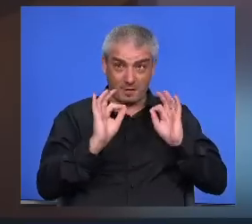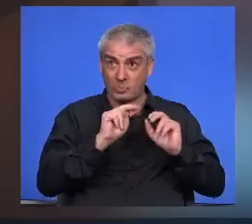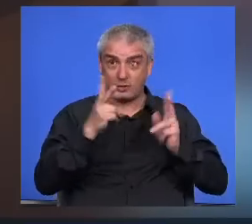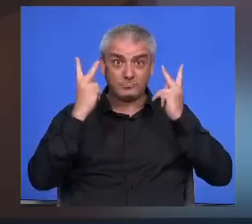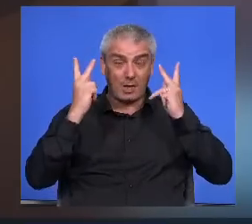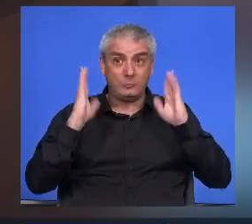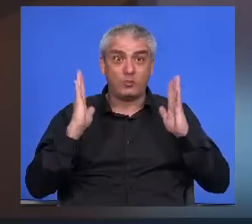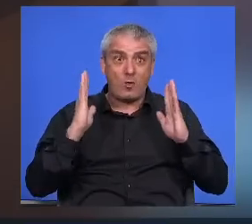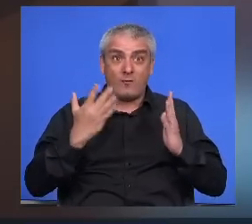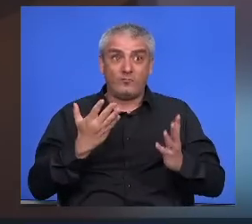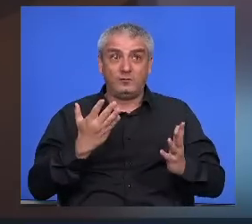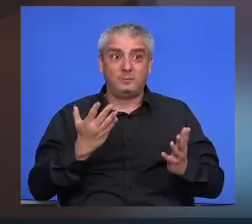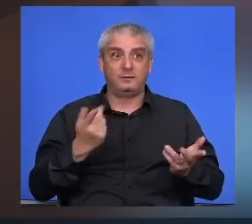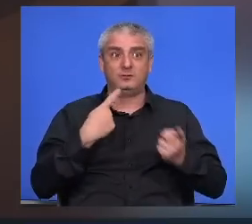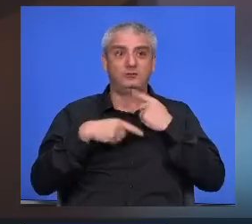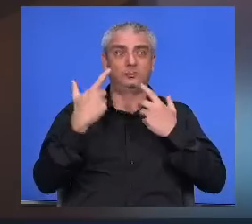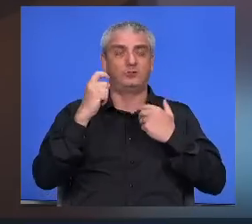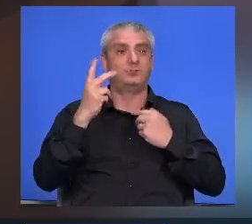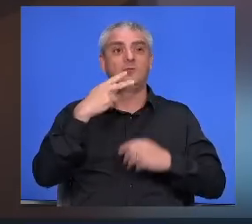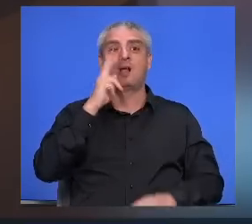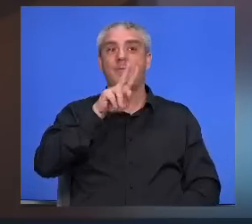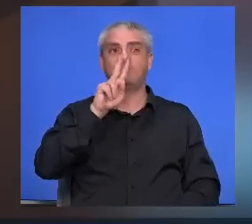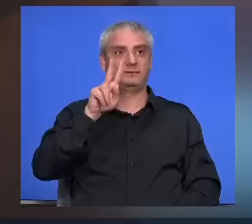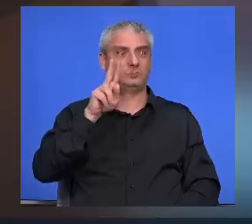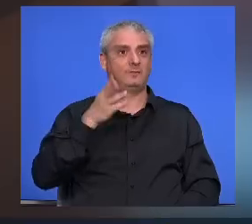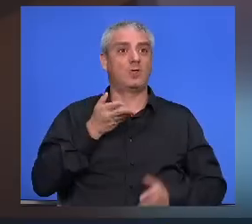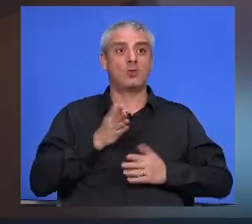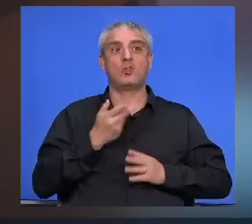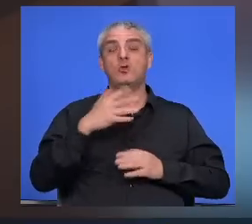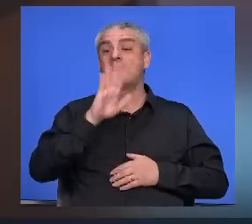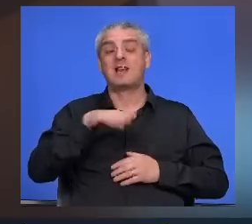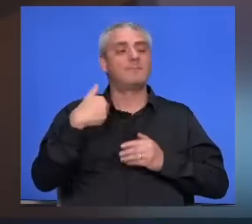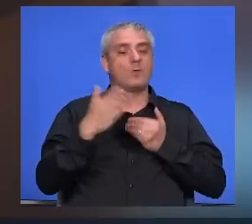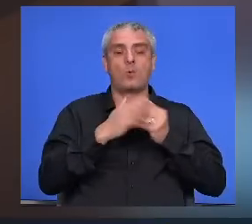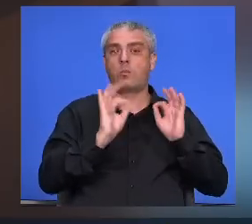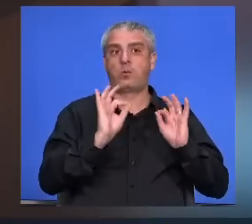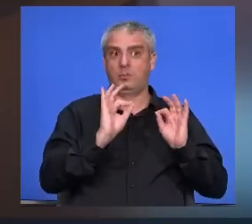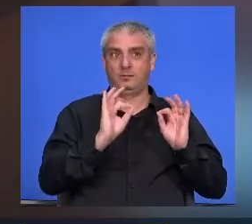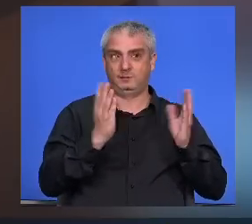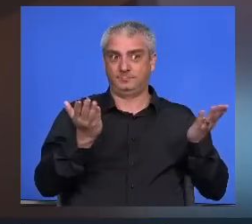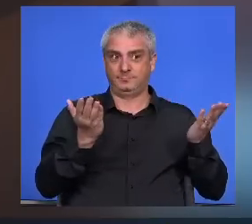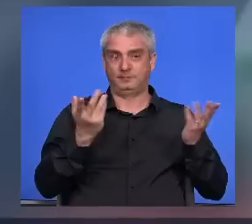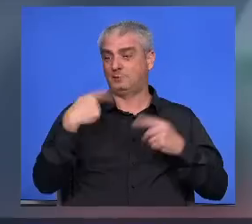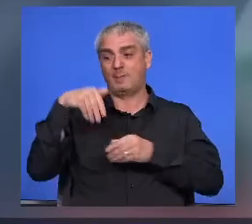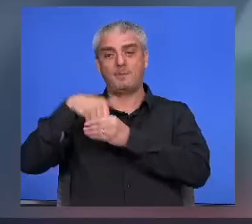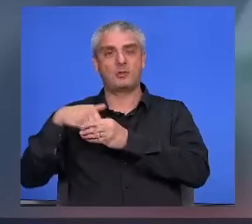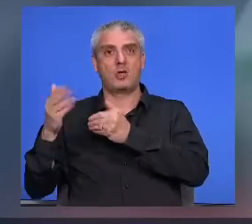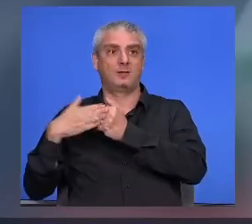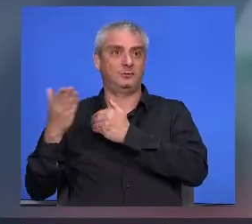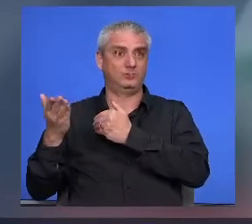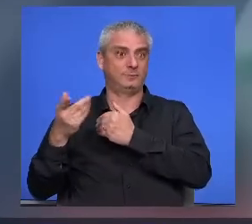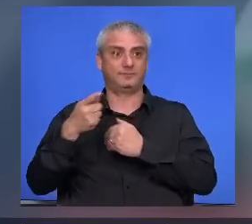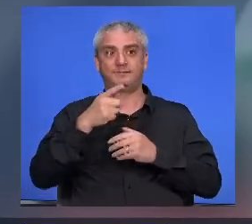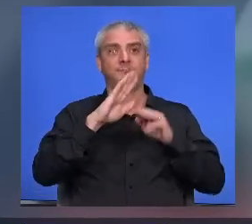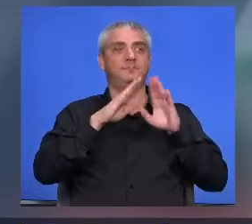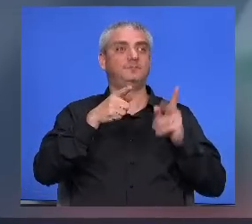been declining since the 70s, and 2021 was the first year that more children were born out of wedlock than in it. The institution